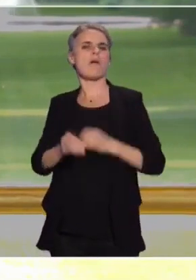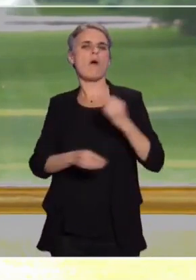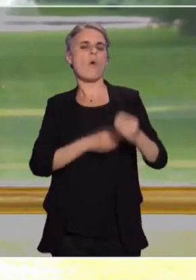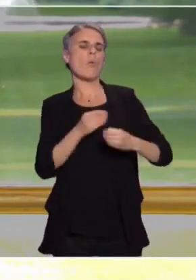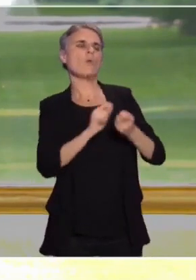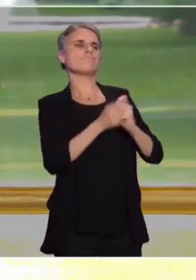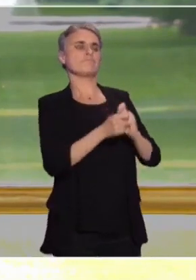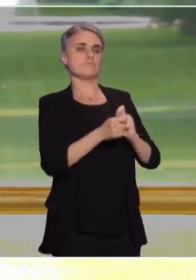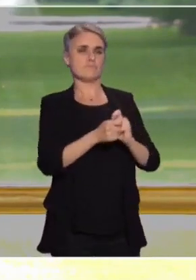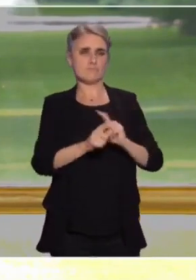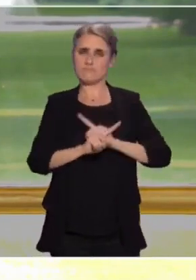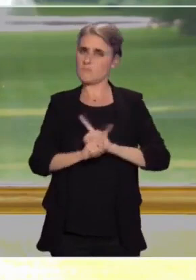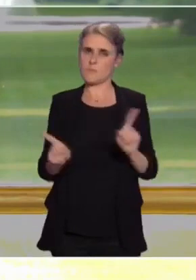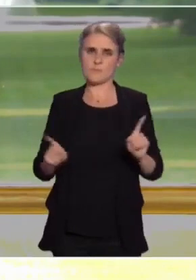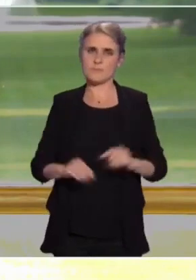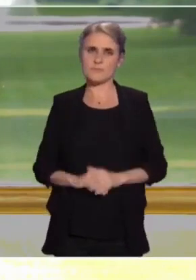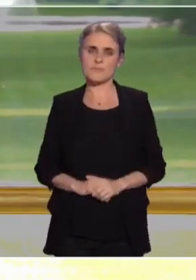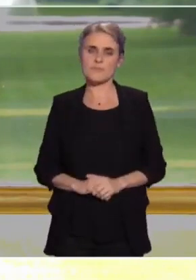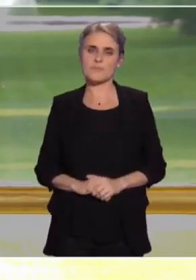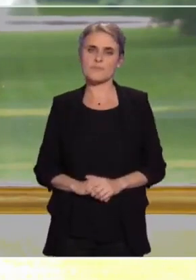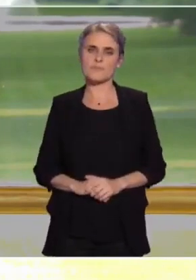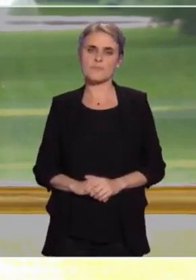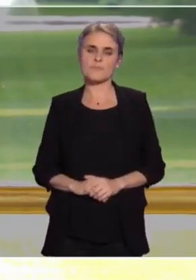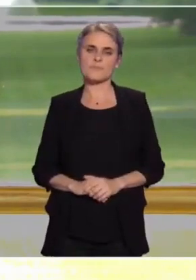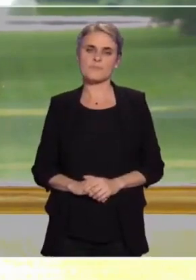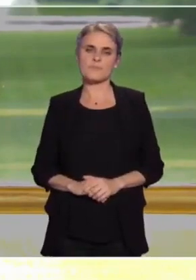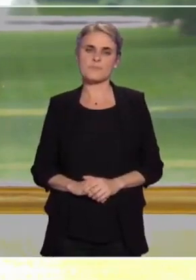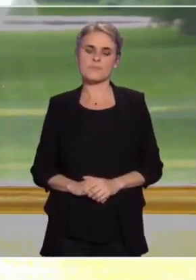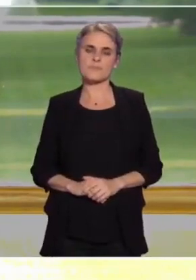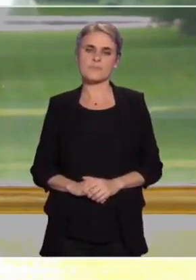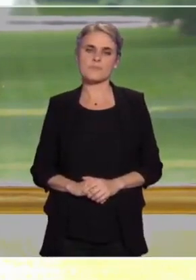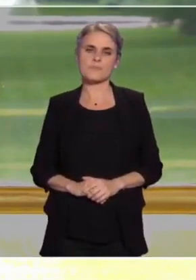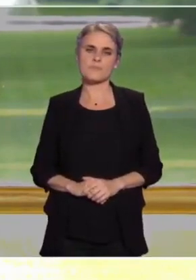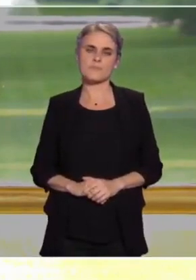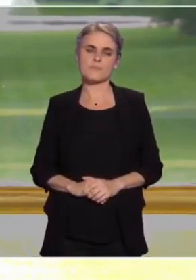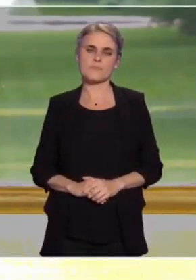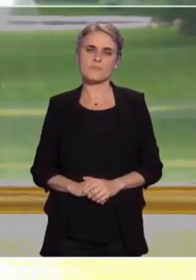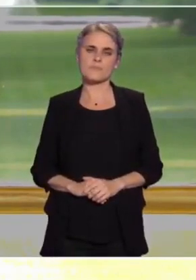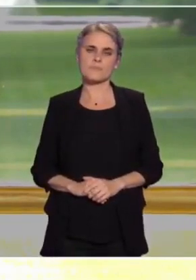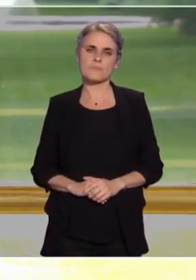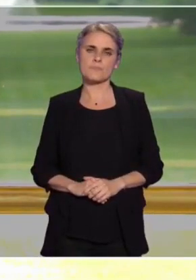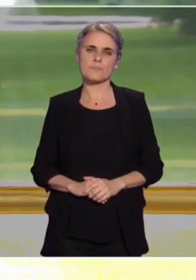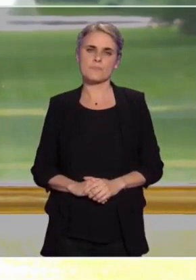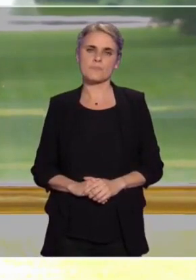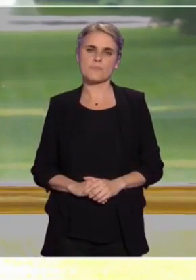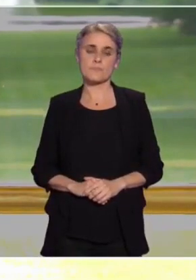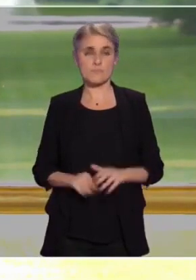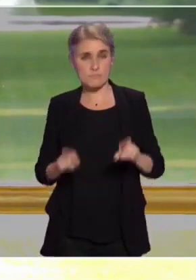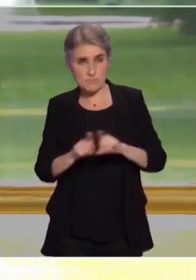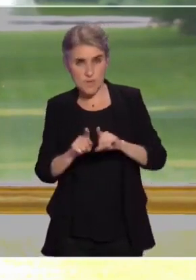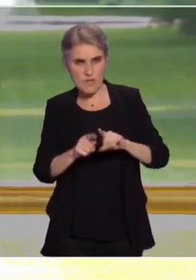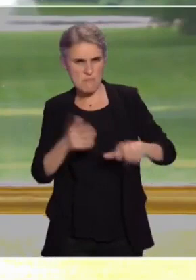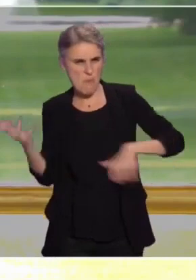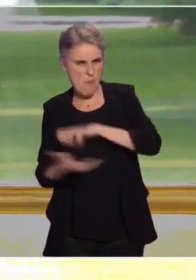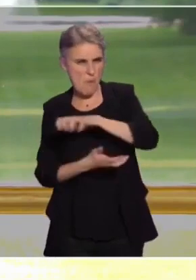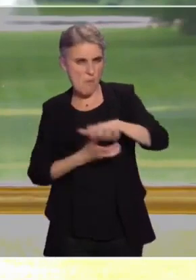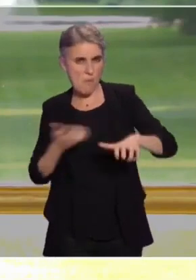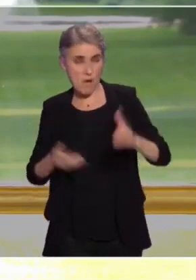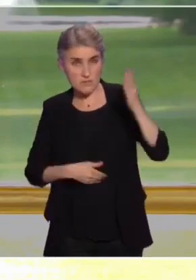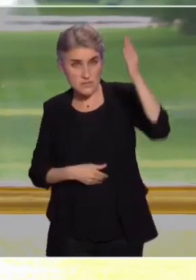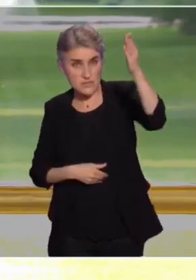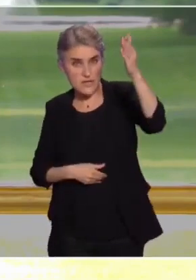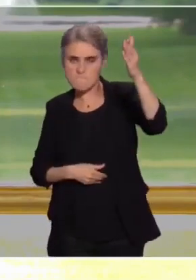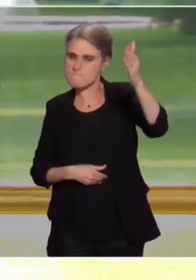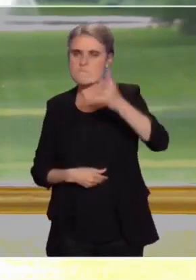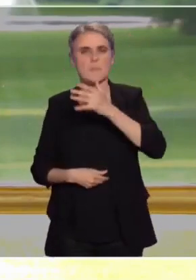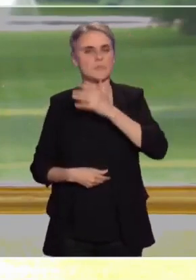sommes nous ne bâtirons pas davantage notre avenir dans le désordre sans